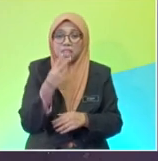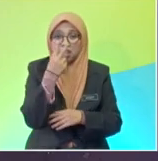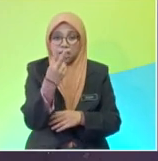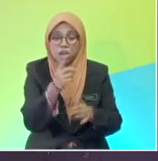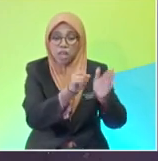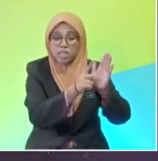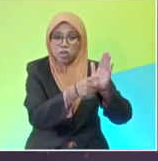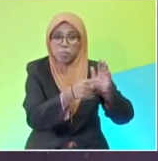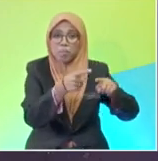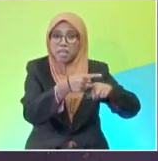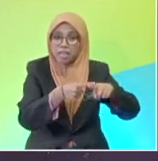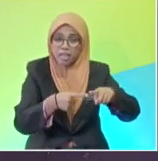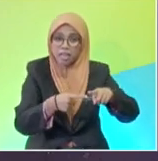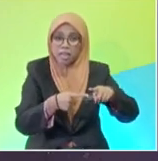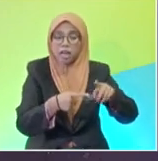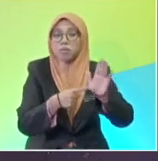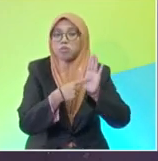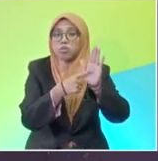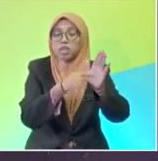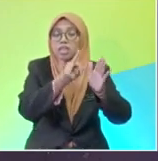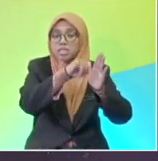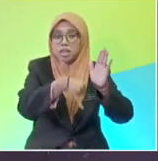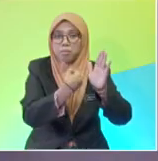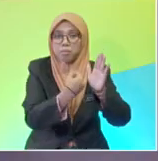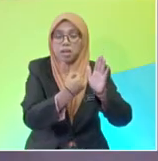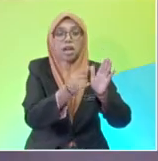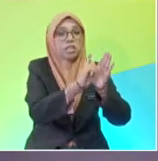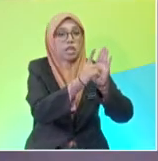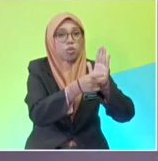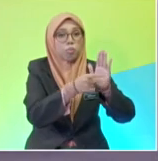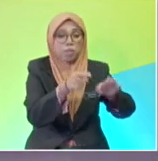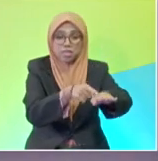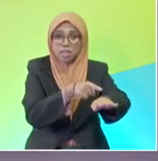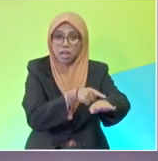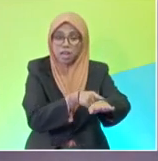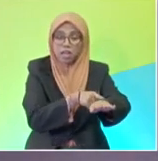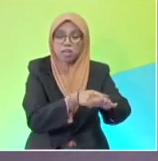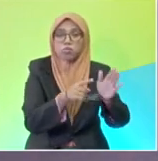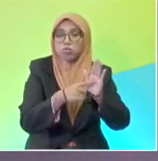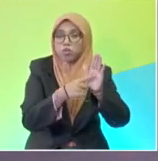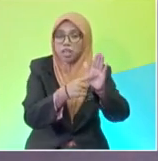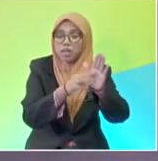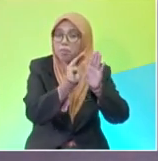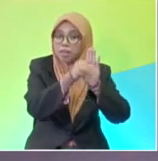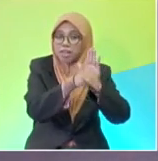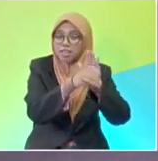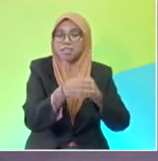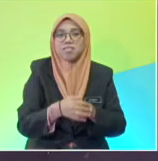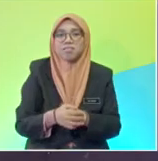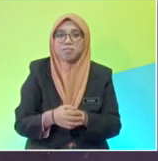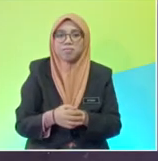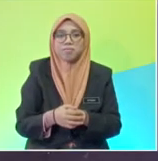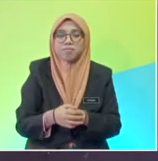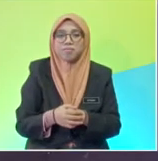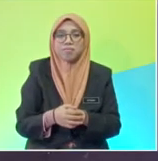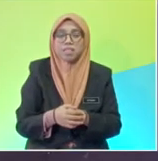dia menunjukkan jam, jarum panjang dia menunjukkan minit. Manakala kalau dekat digital pula dia dah tunjukkan siap-siap, kita tak perlu kira